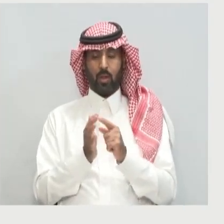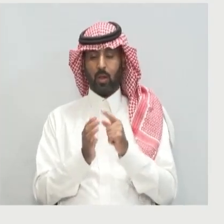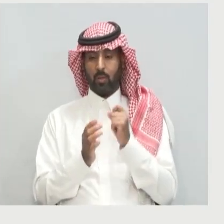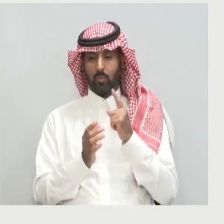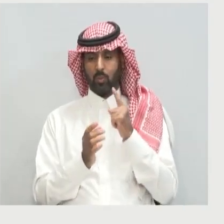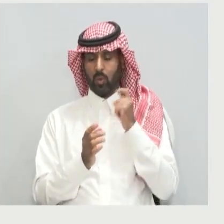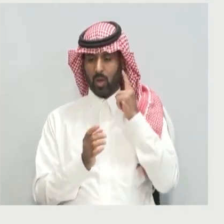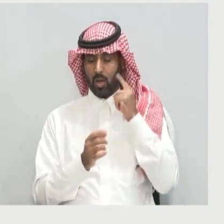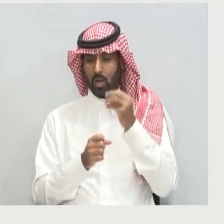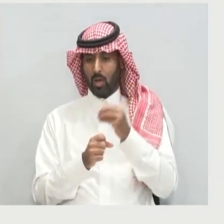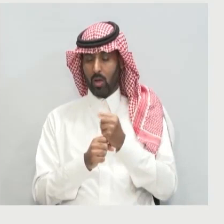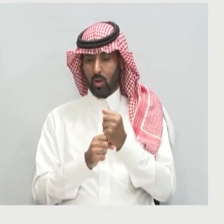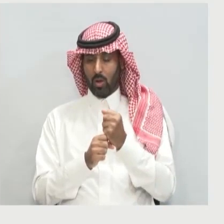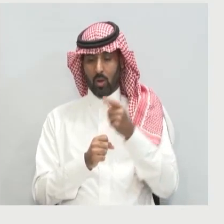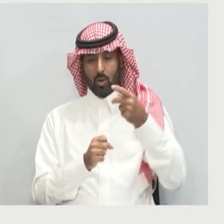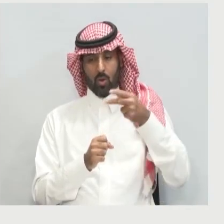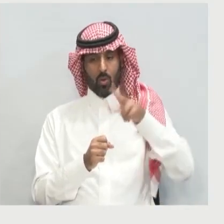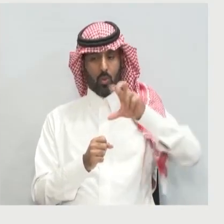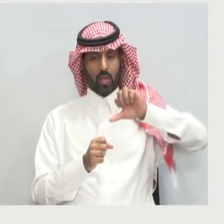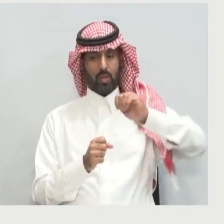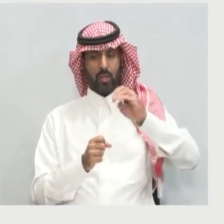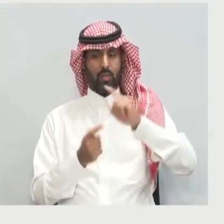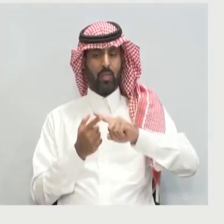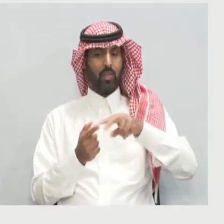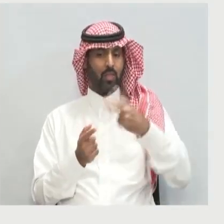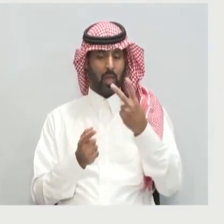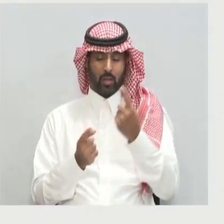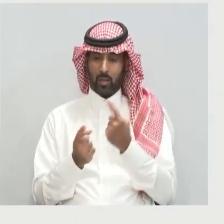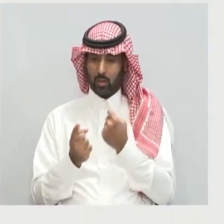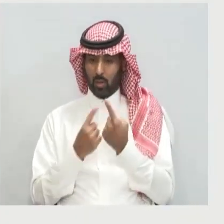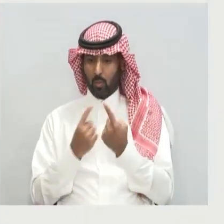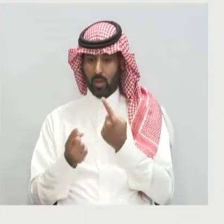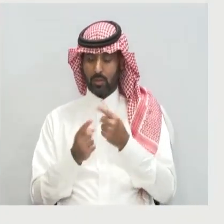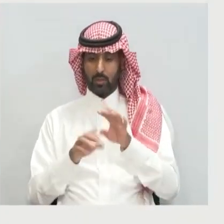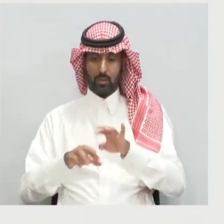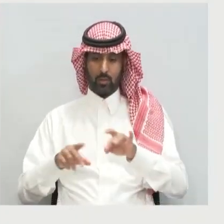للوحده الثانيه التواصل عبر الانترنت